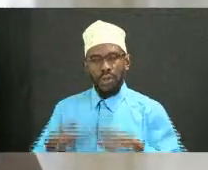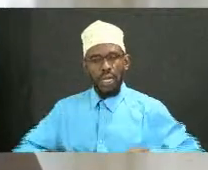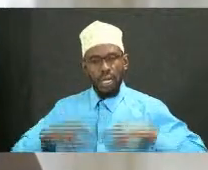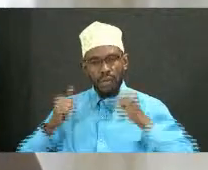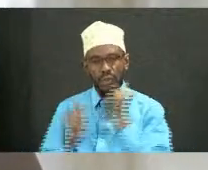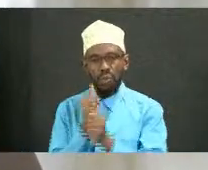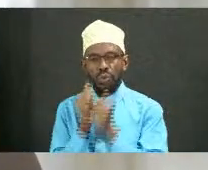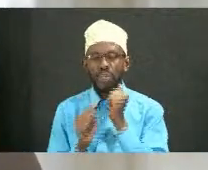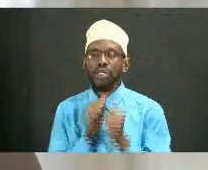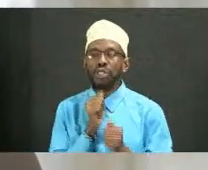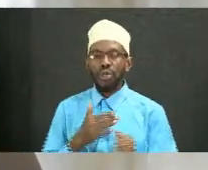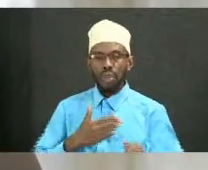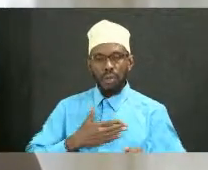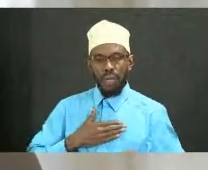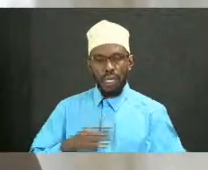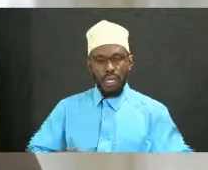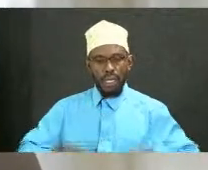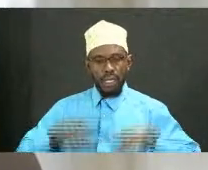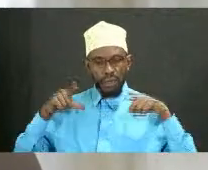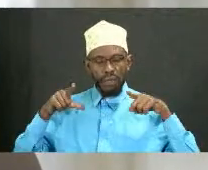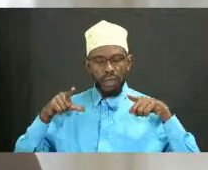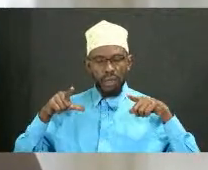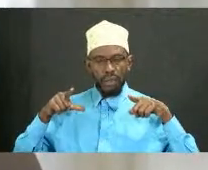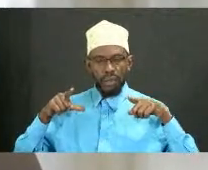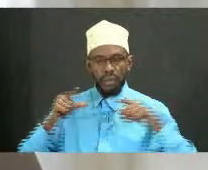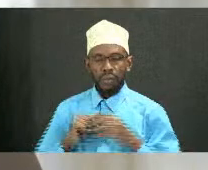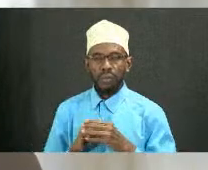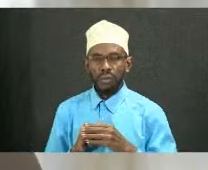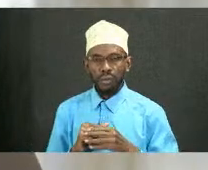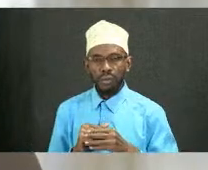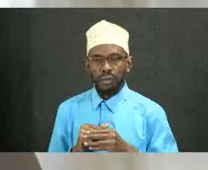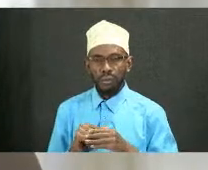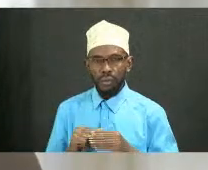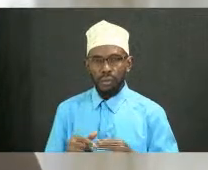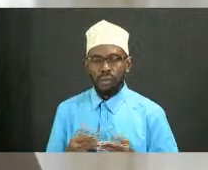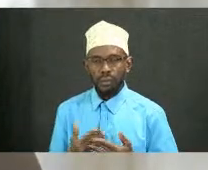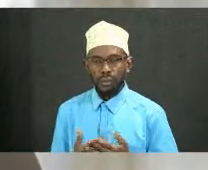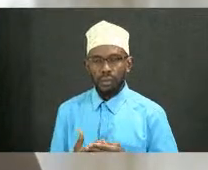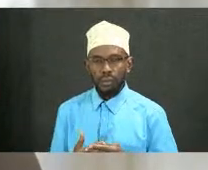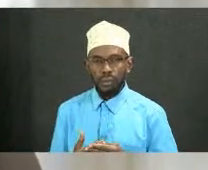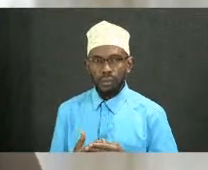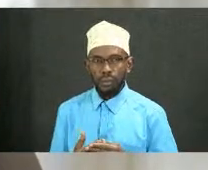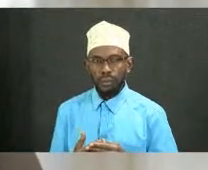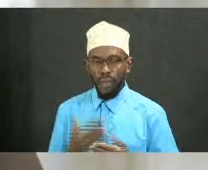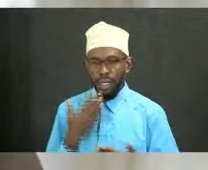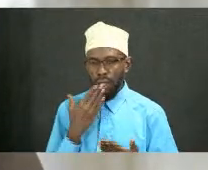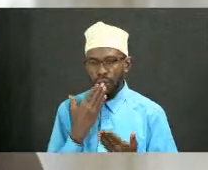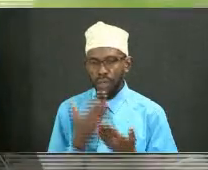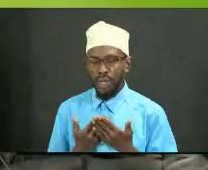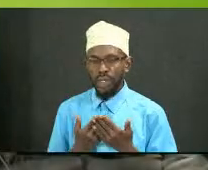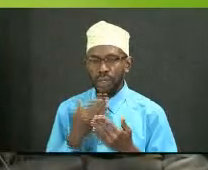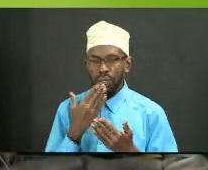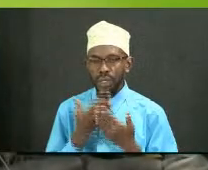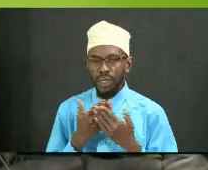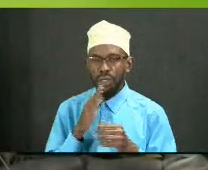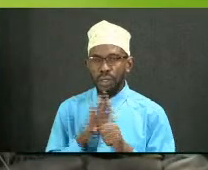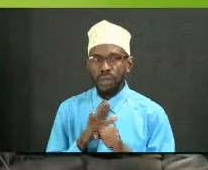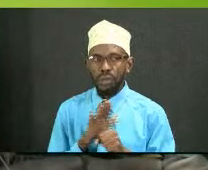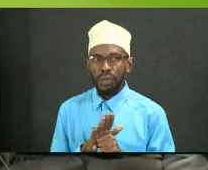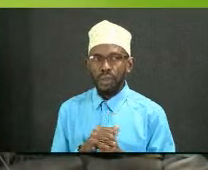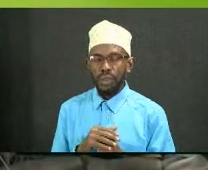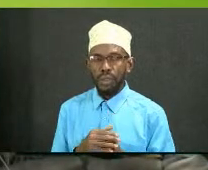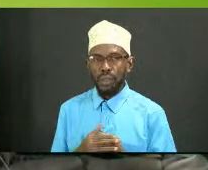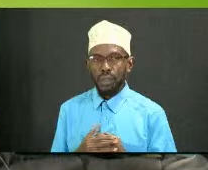kuishi lifestyle ambayo mimi mwenyewe siwezi ku align with that lifestyle. Sawa, yeah. Asante sana. Nafahamishwa